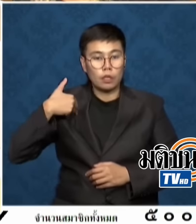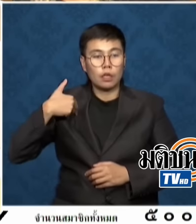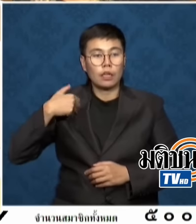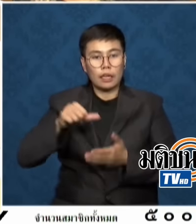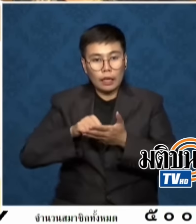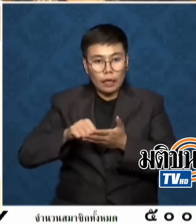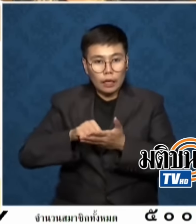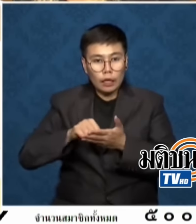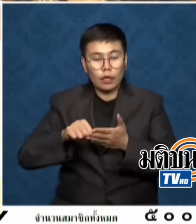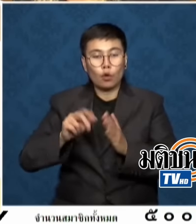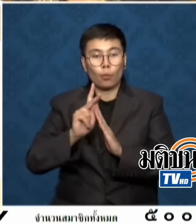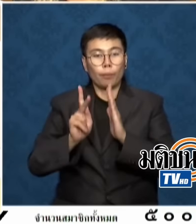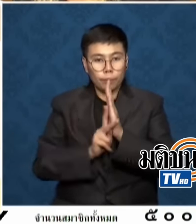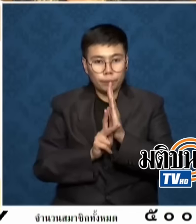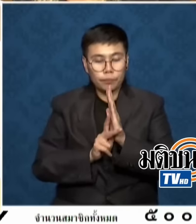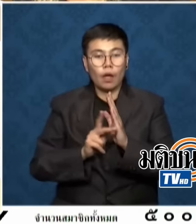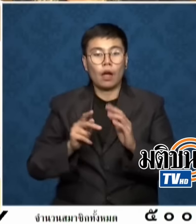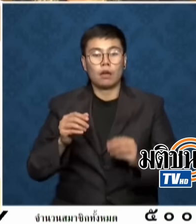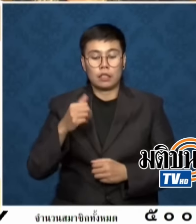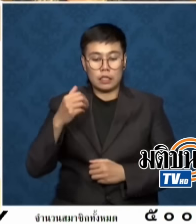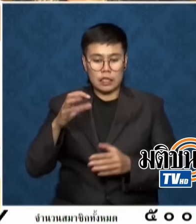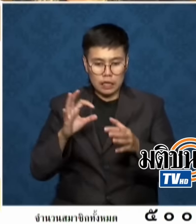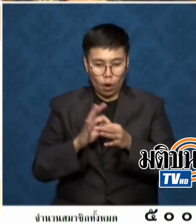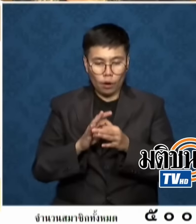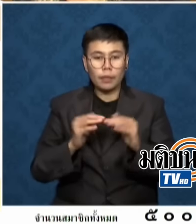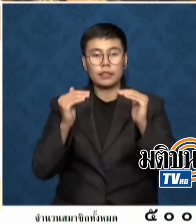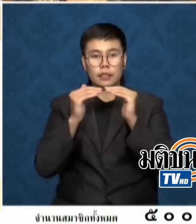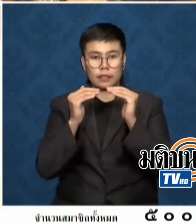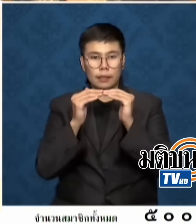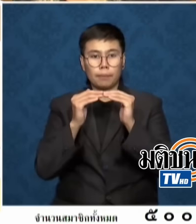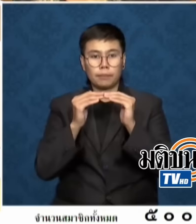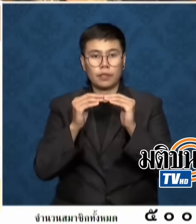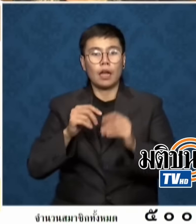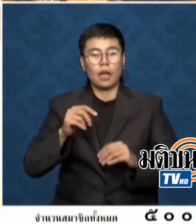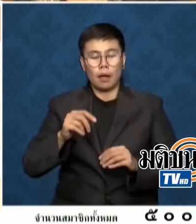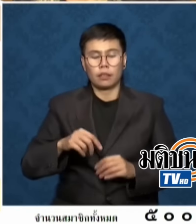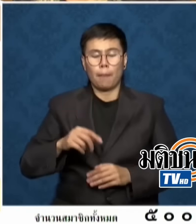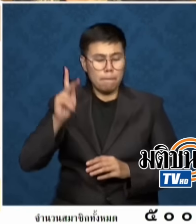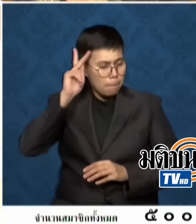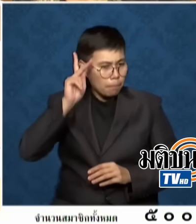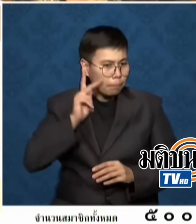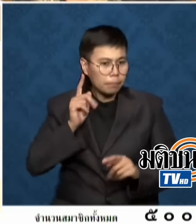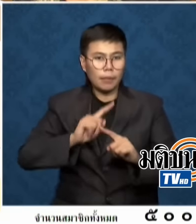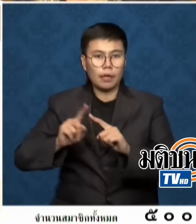ต้องแก้ไขเพื่อให้ครอบคลุมสิทธิความเป็นธรรมทางเพศทุกมิติค่ะ